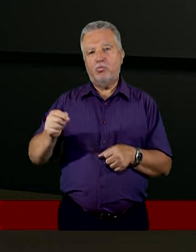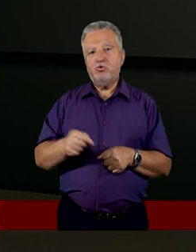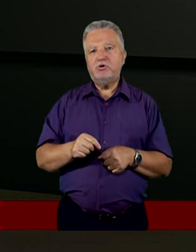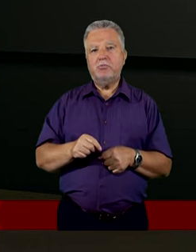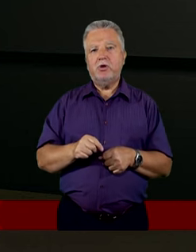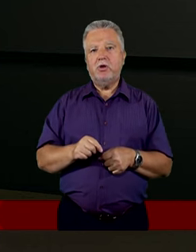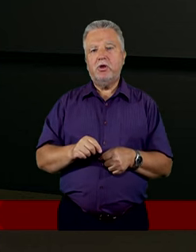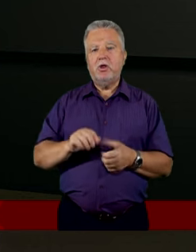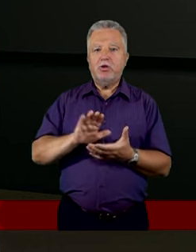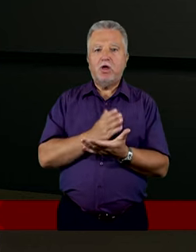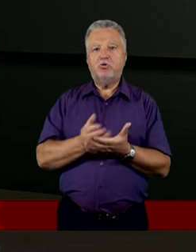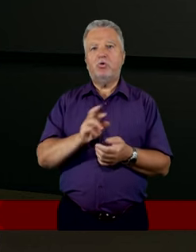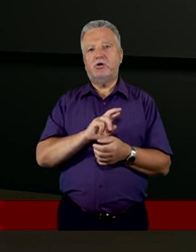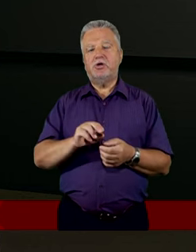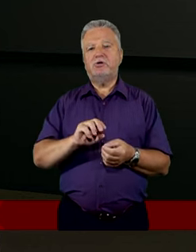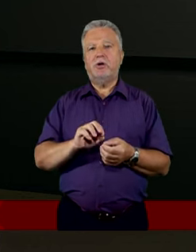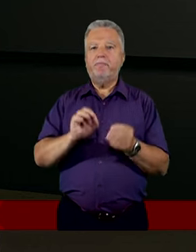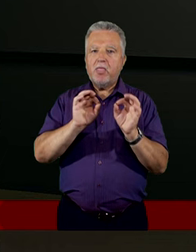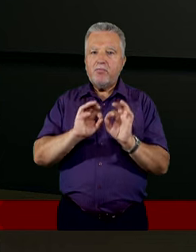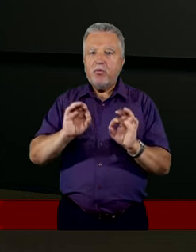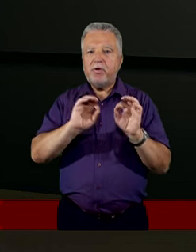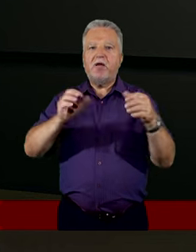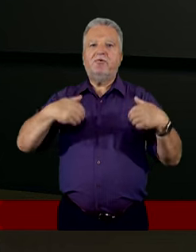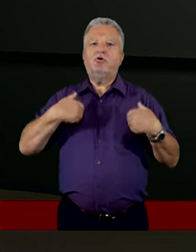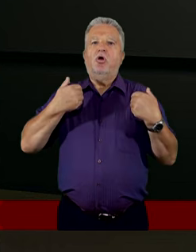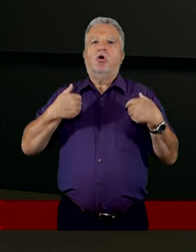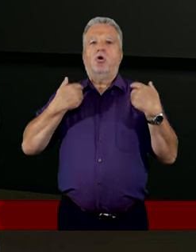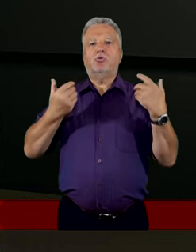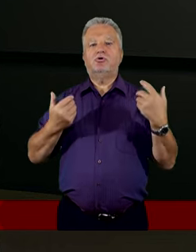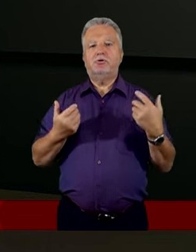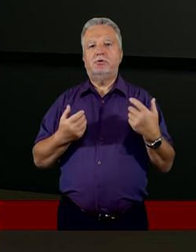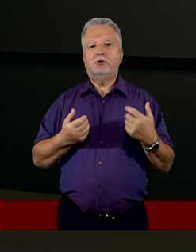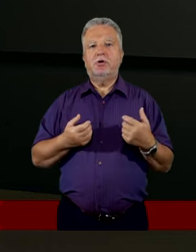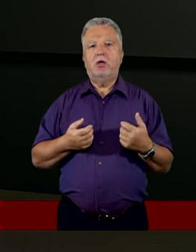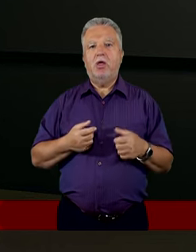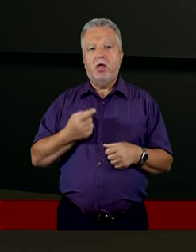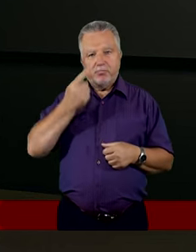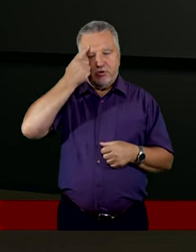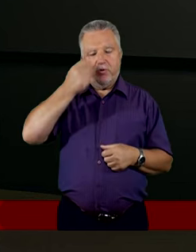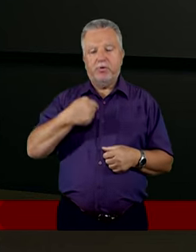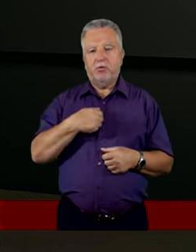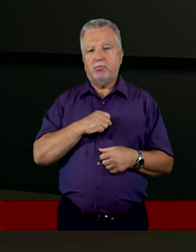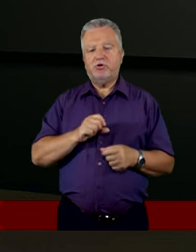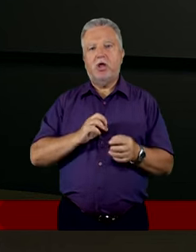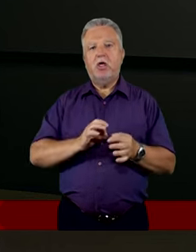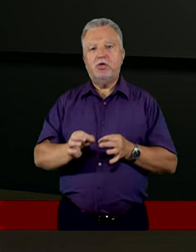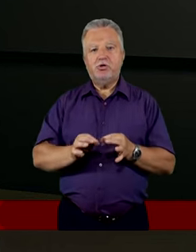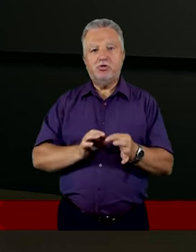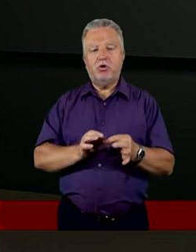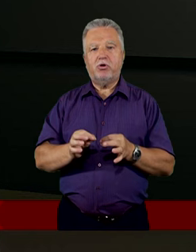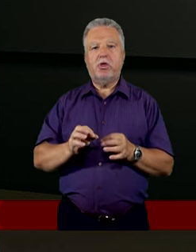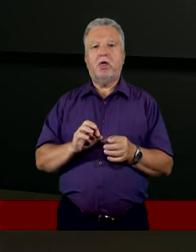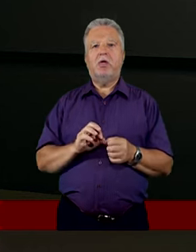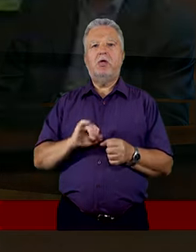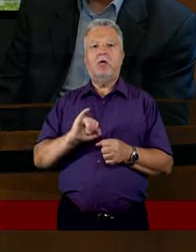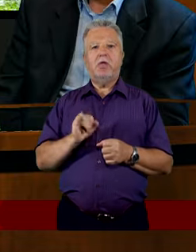rzeczy poprawić i ożywić się. Przypomniała mi się tutaj historia, jak